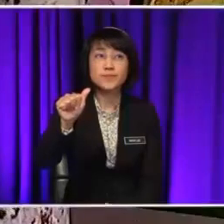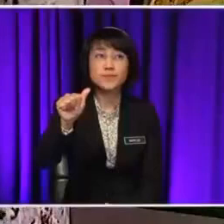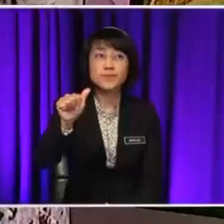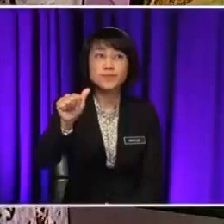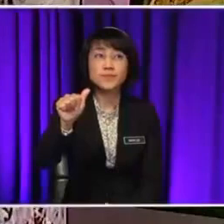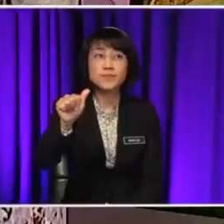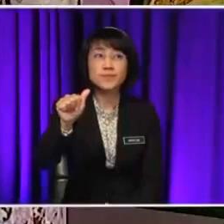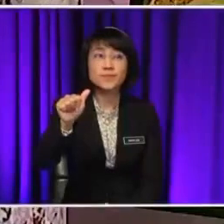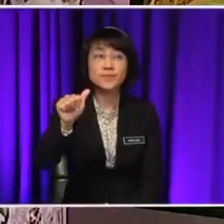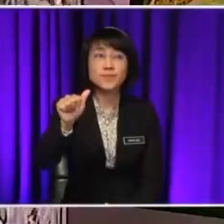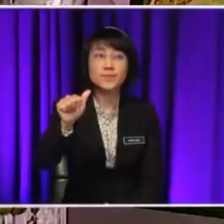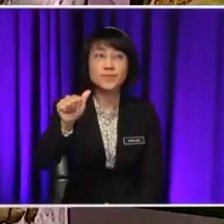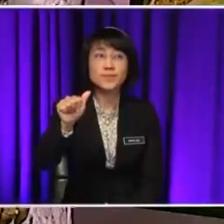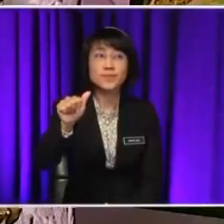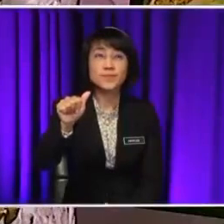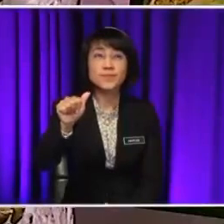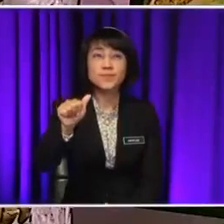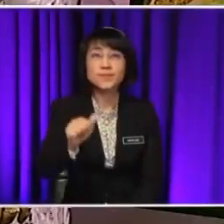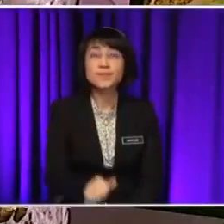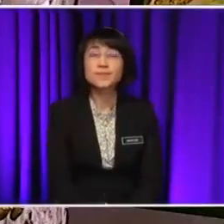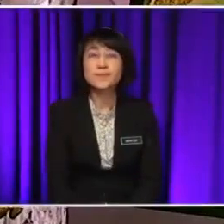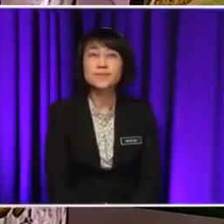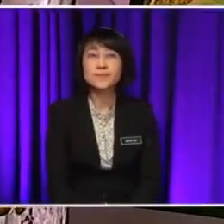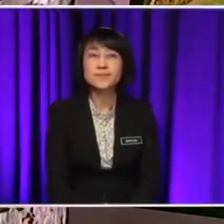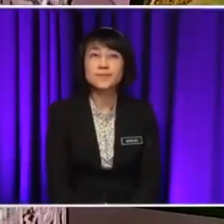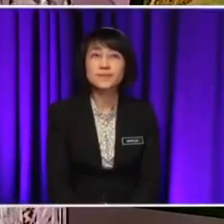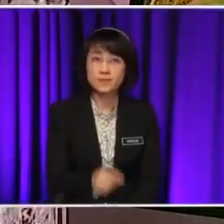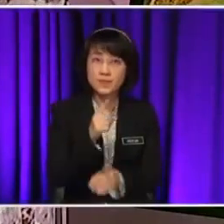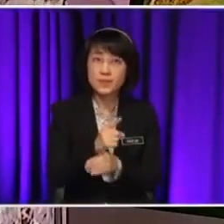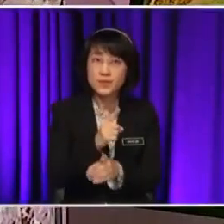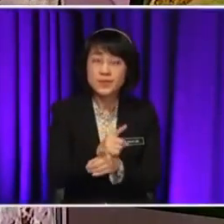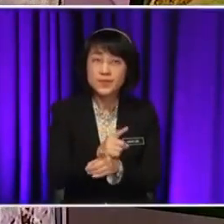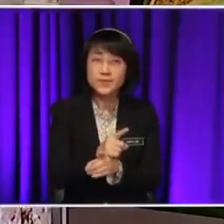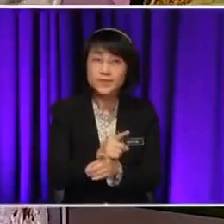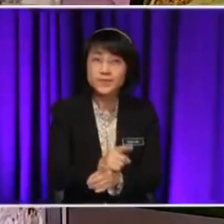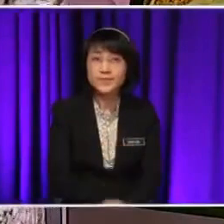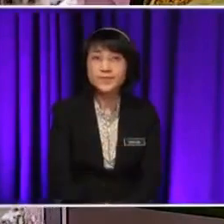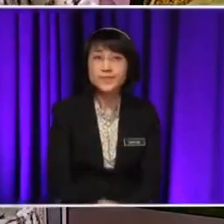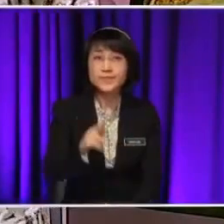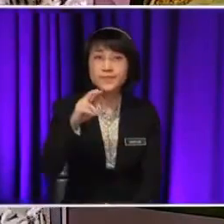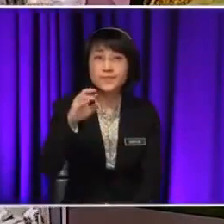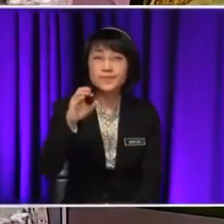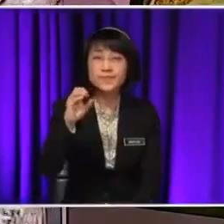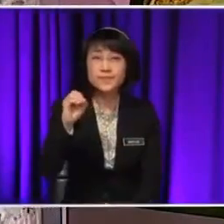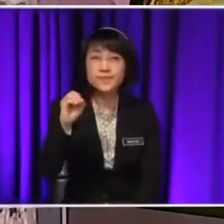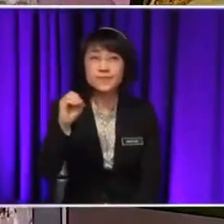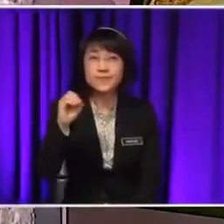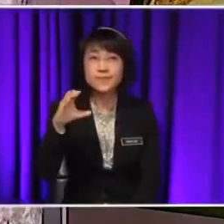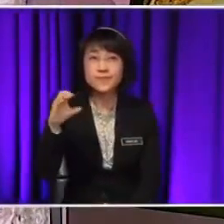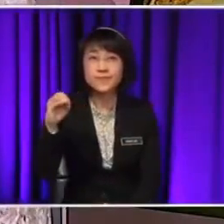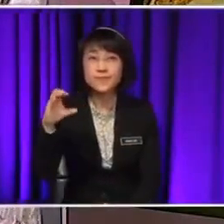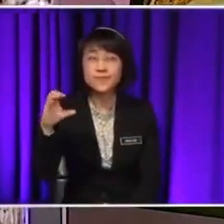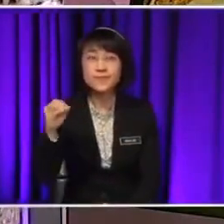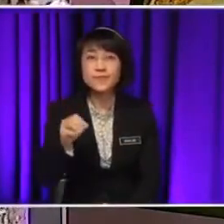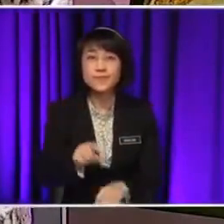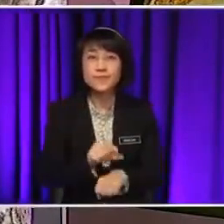Rococo? Ya ke rococo yang menggunakan warna-warna kusam, suram juga kelam? Awak yakin ke? Okey, dia saja. Cikgu memang